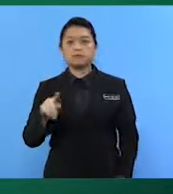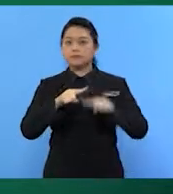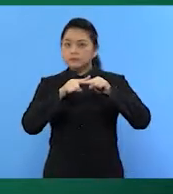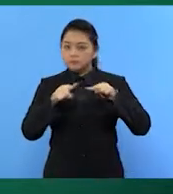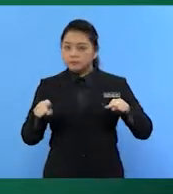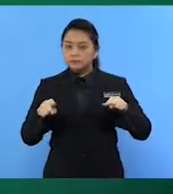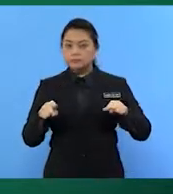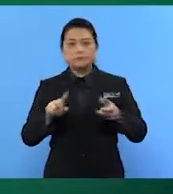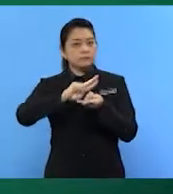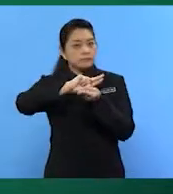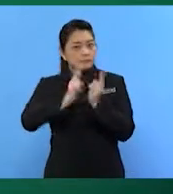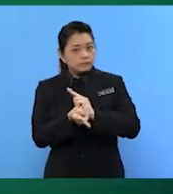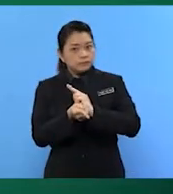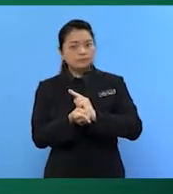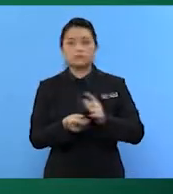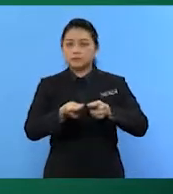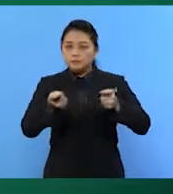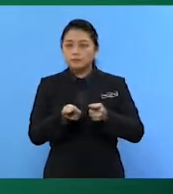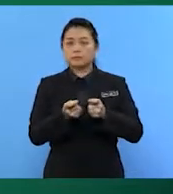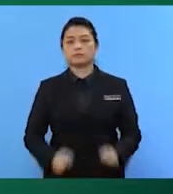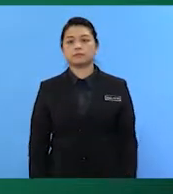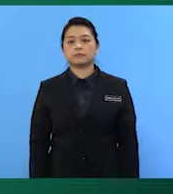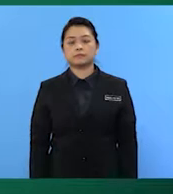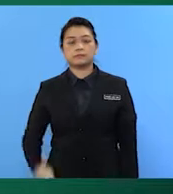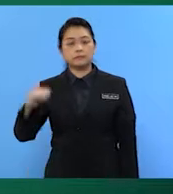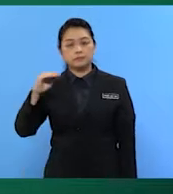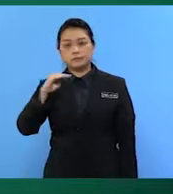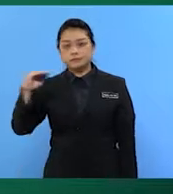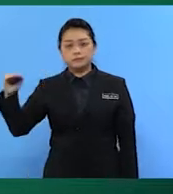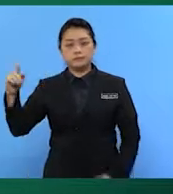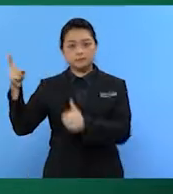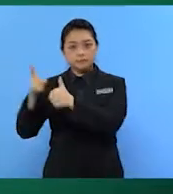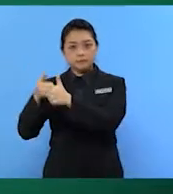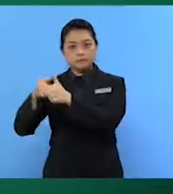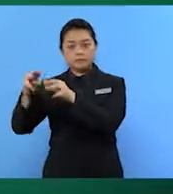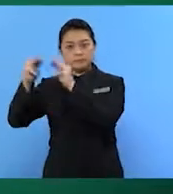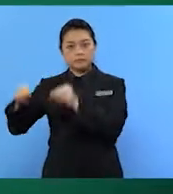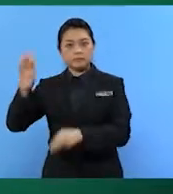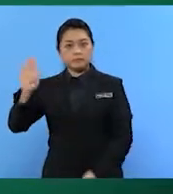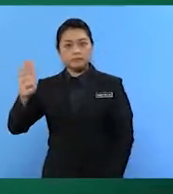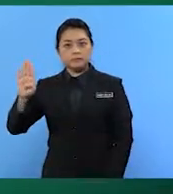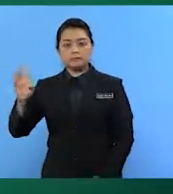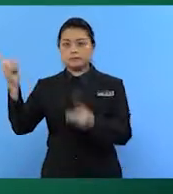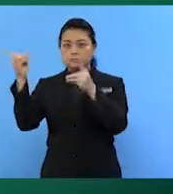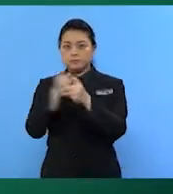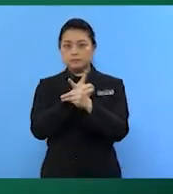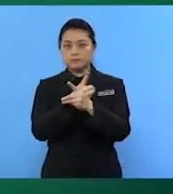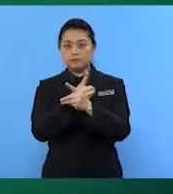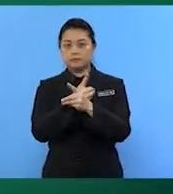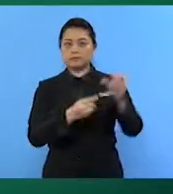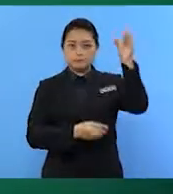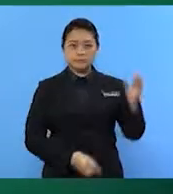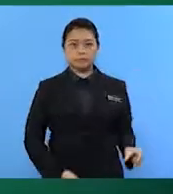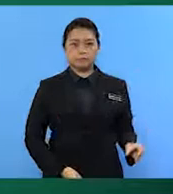tetapi diubah kedudukan. Baris pertama matriks B darab dengan